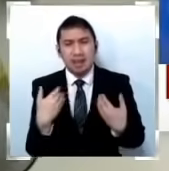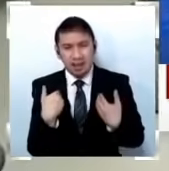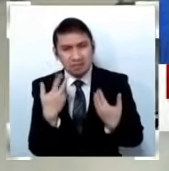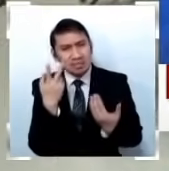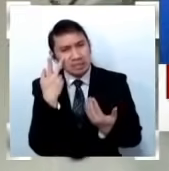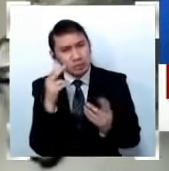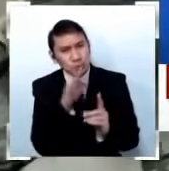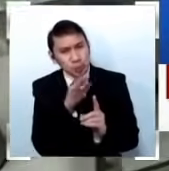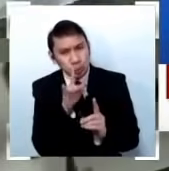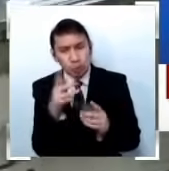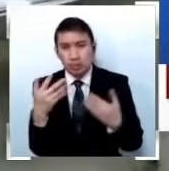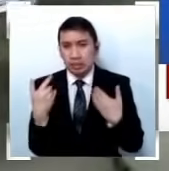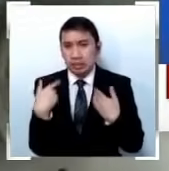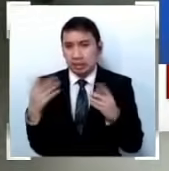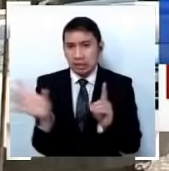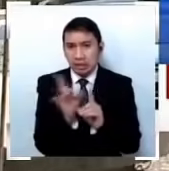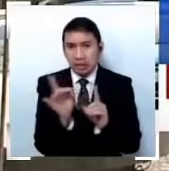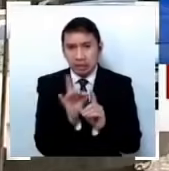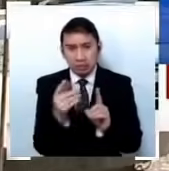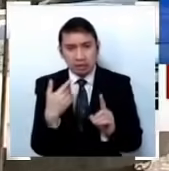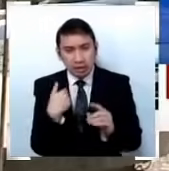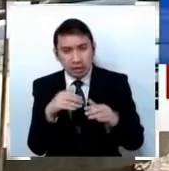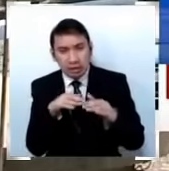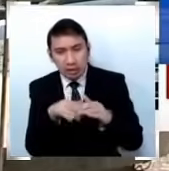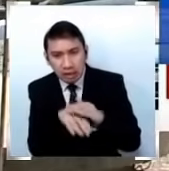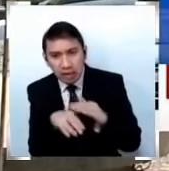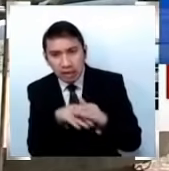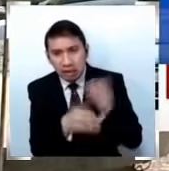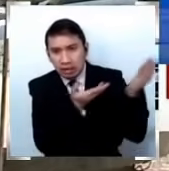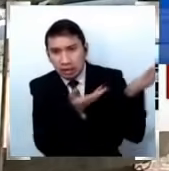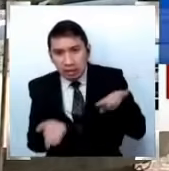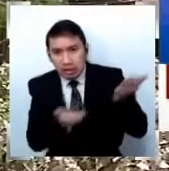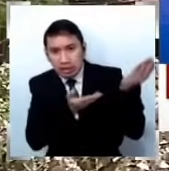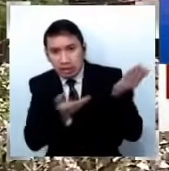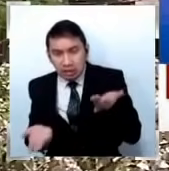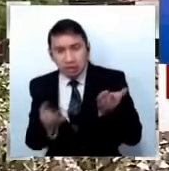mga admissions ng COVID-19 sa PGH. Meron kaming